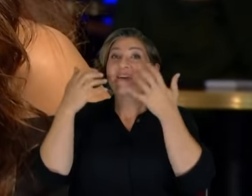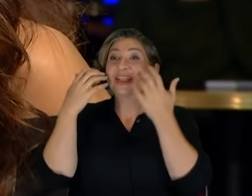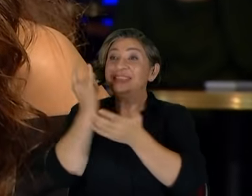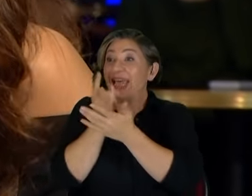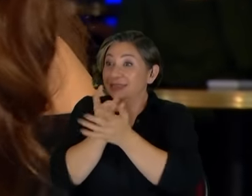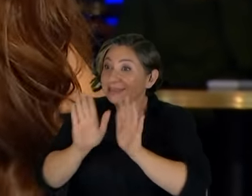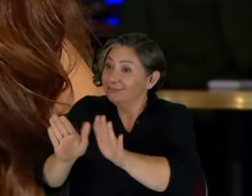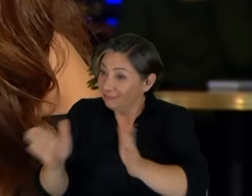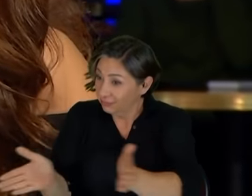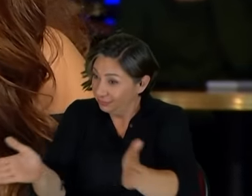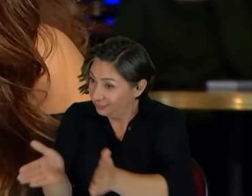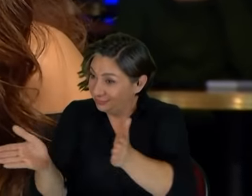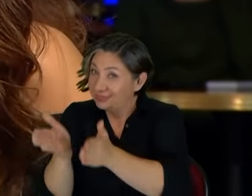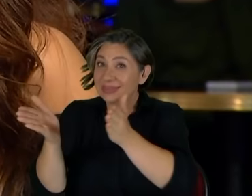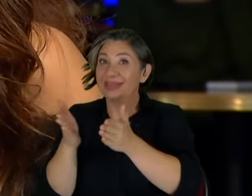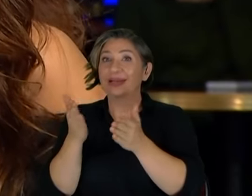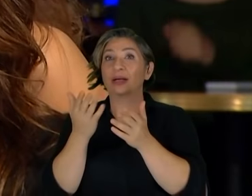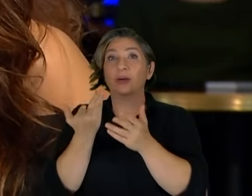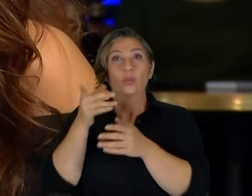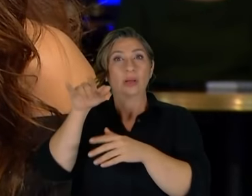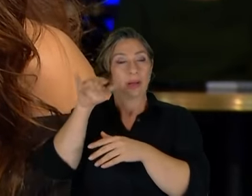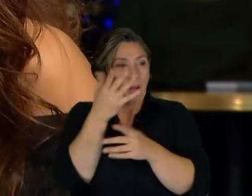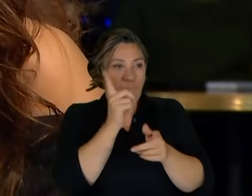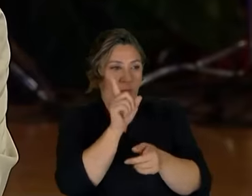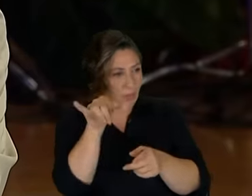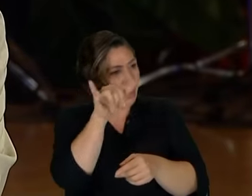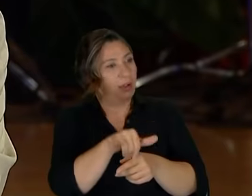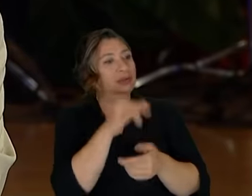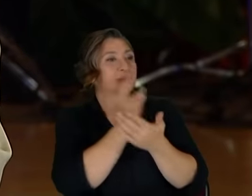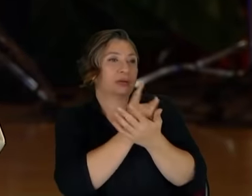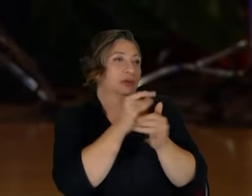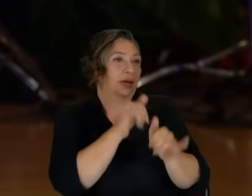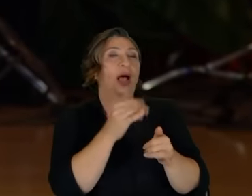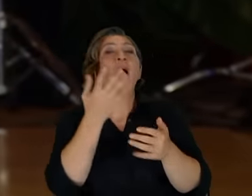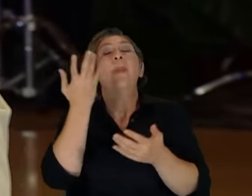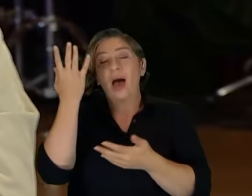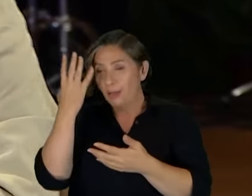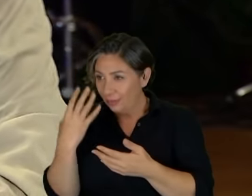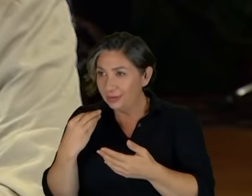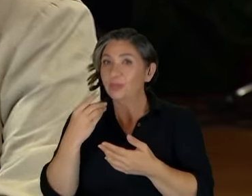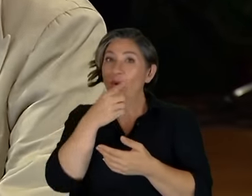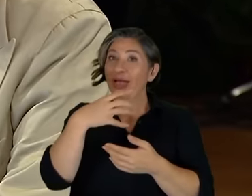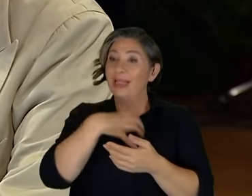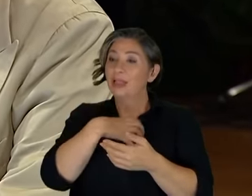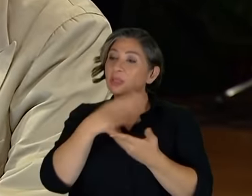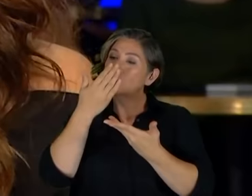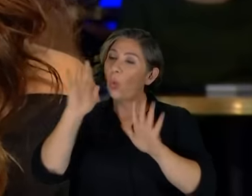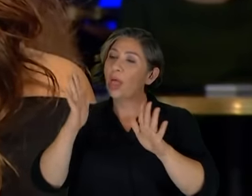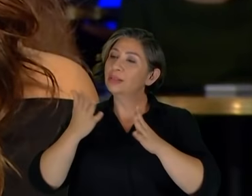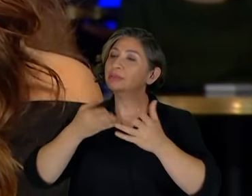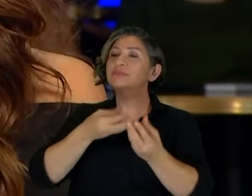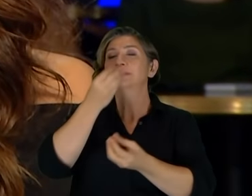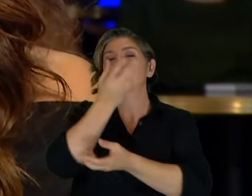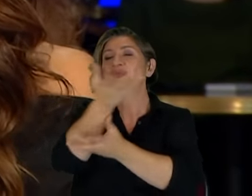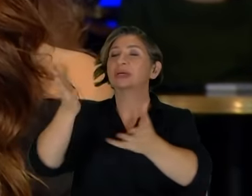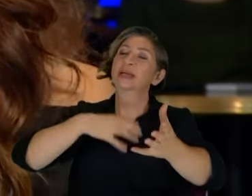sürekli pet shop'tan almamak için. Niçin onların da hakkı? He. Yani. Anladım ama onlar kendileri kendi doğal ortamlarında